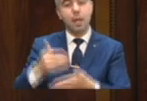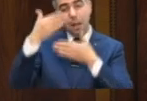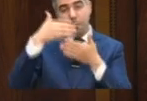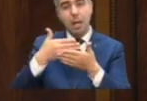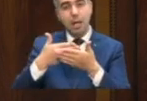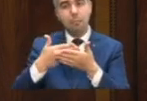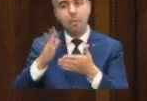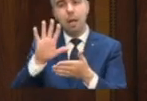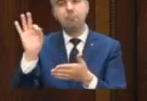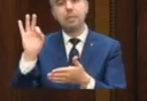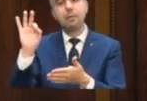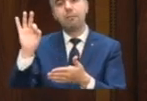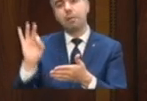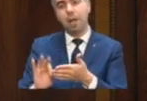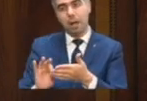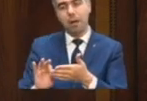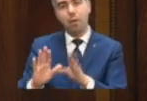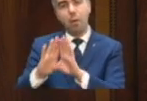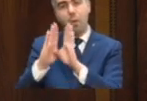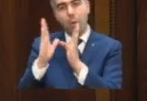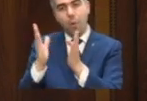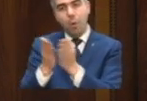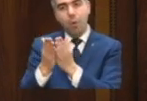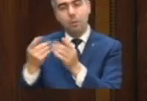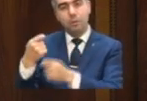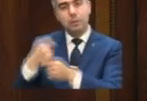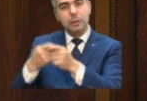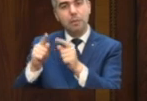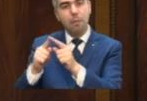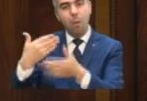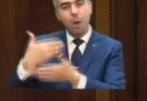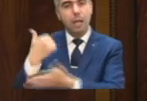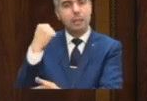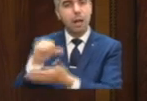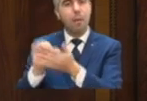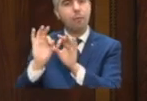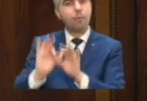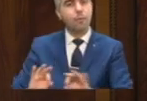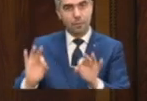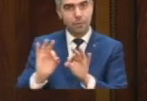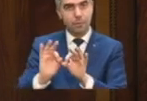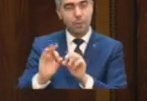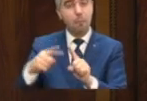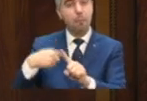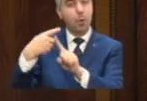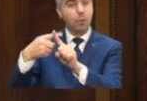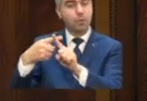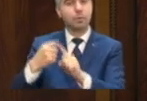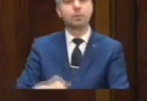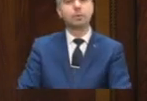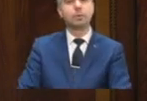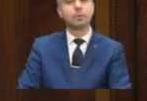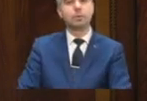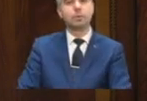حوالي 50% من الاقتصاد الوطني كله غير مهيكل، هذا إضافة إلى أن